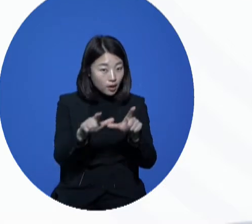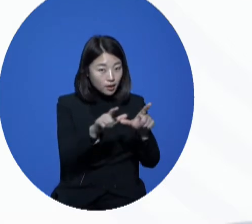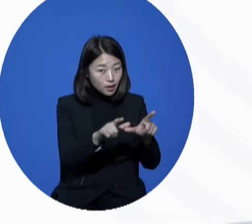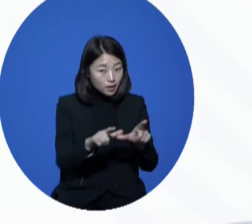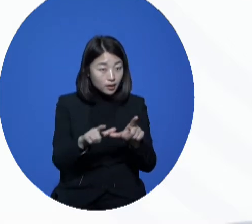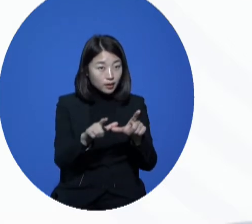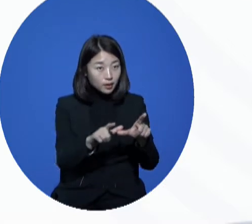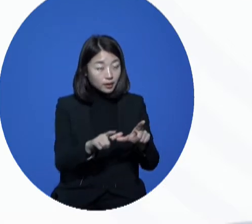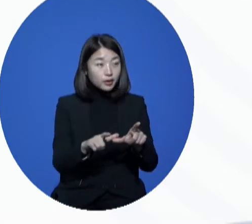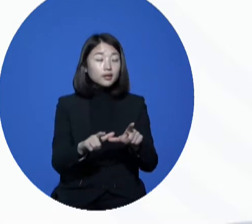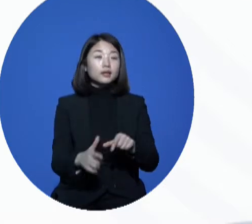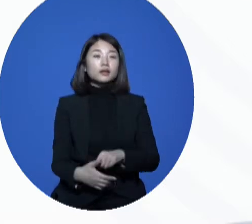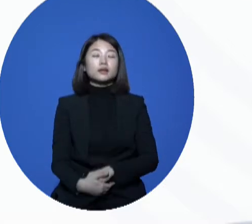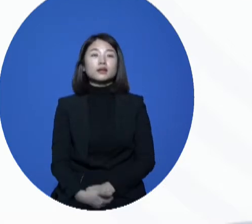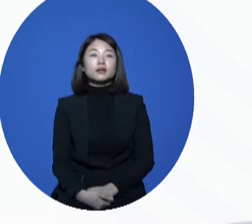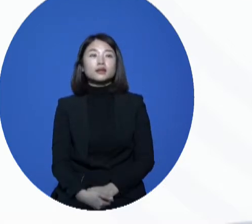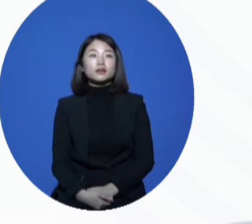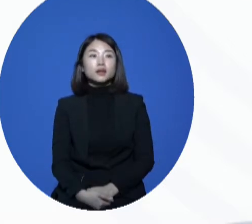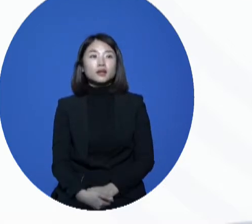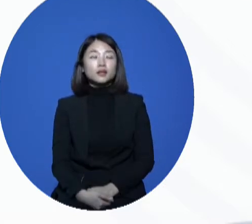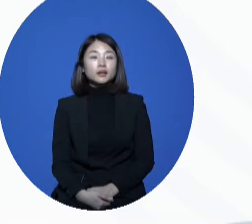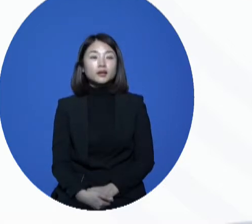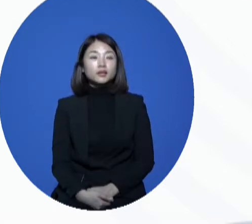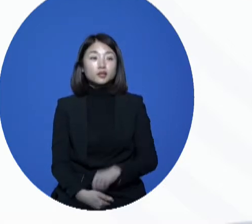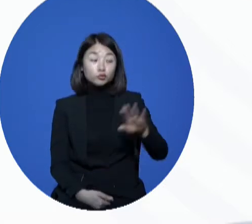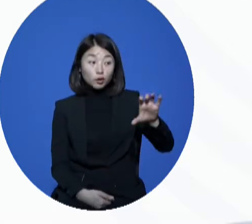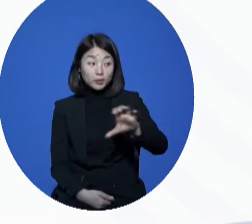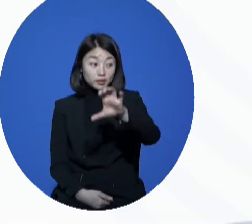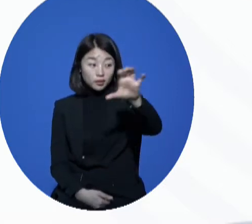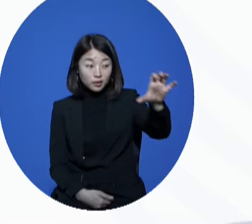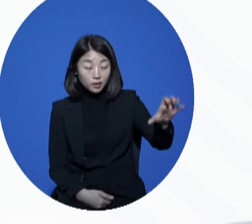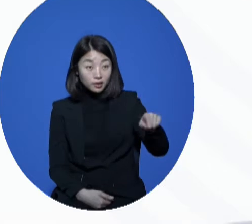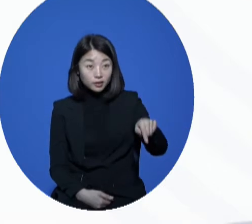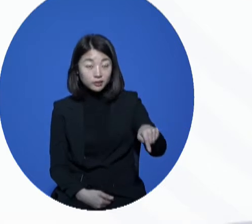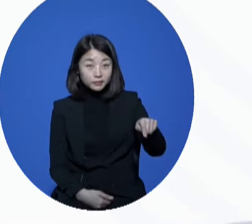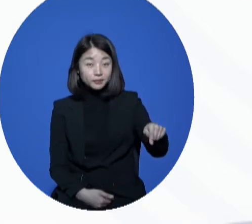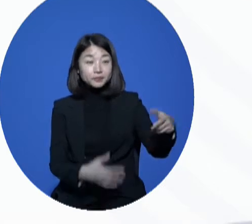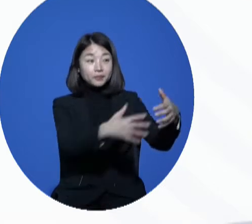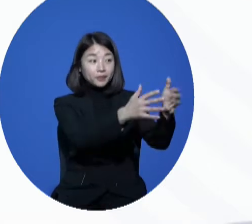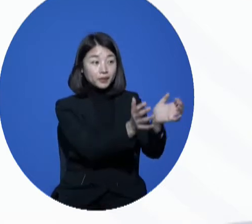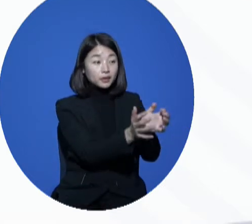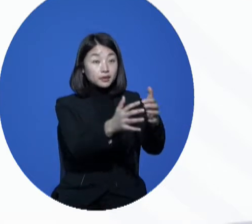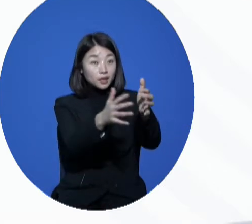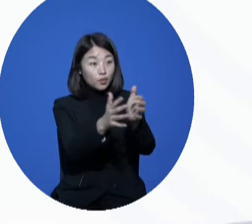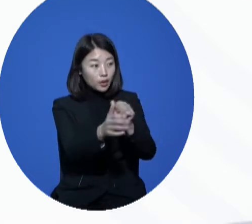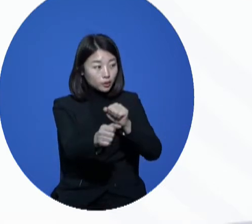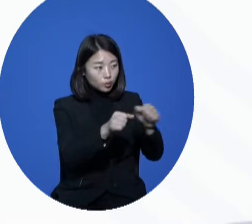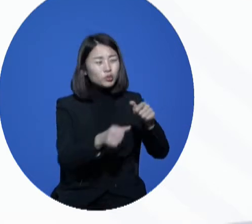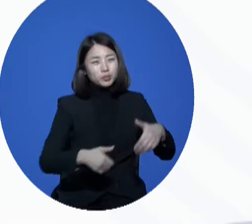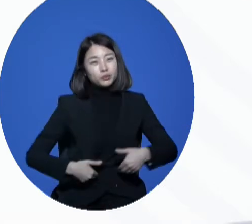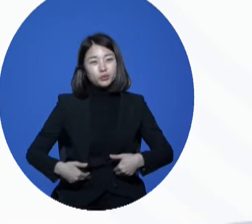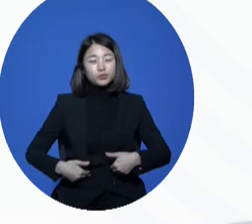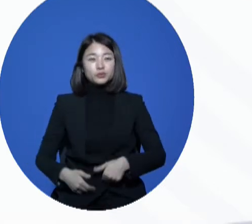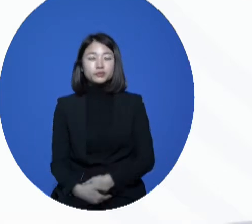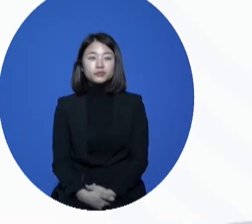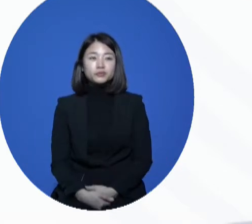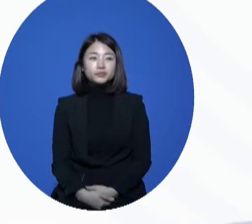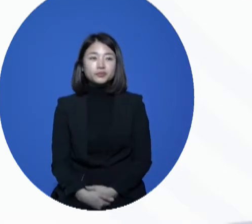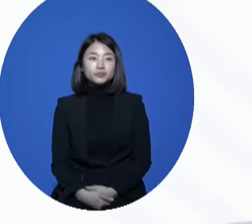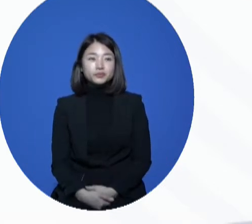네트워크와 같은 이러한 범유럽 차원에서의 단체들의 활동도 필요합니다.